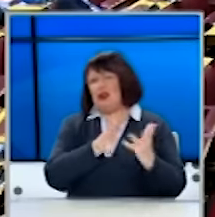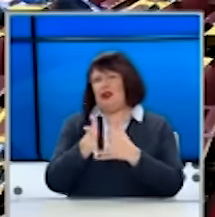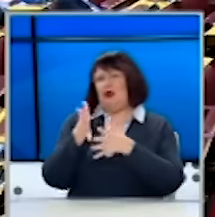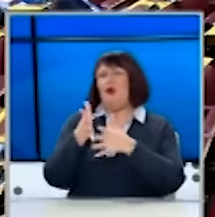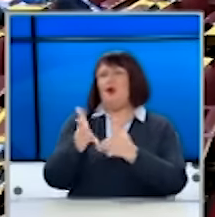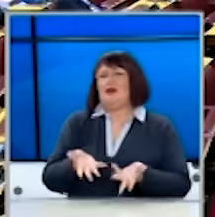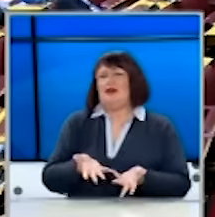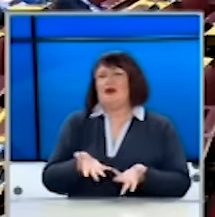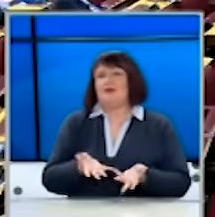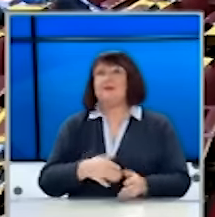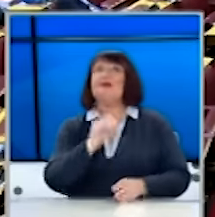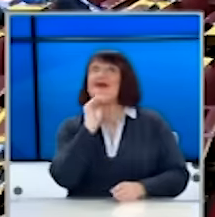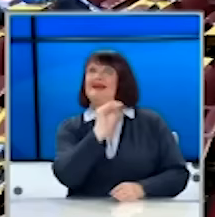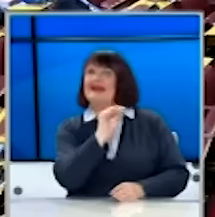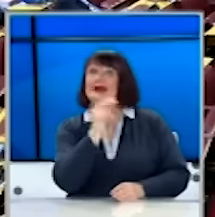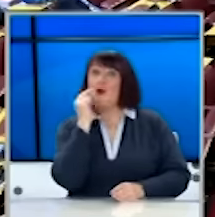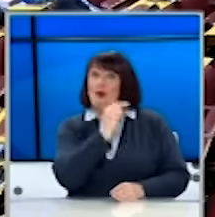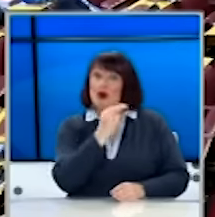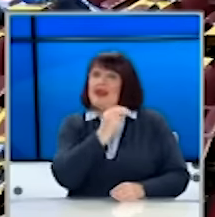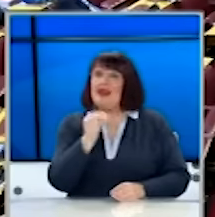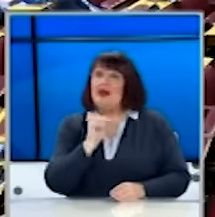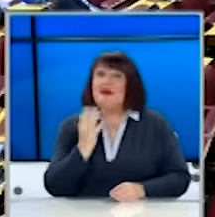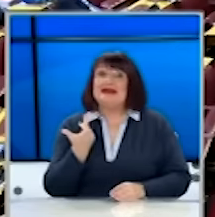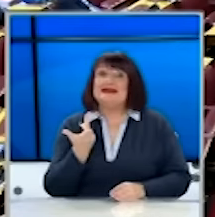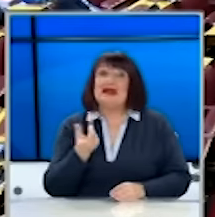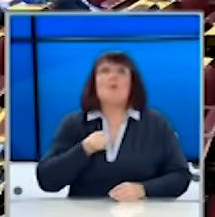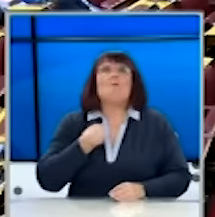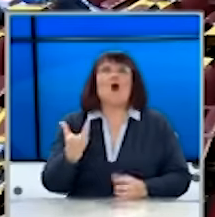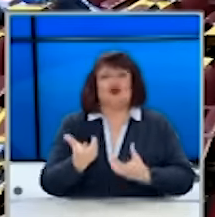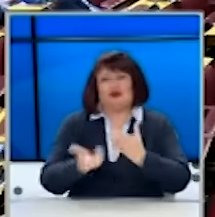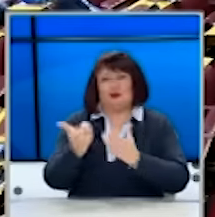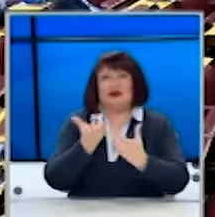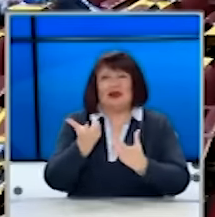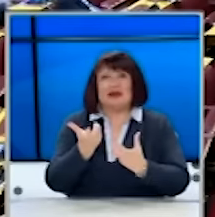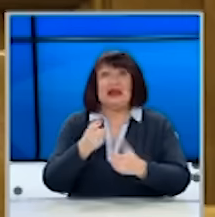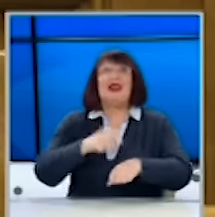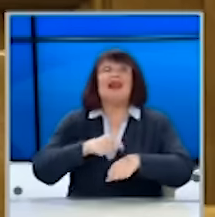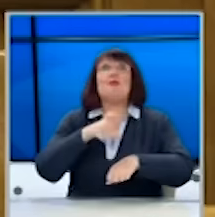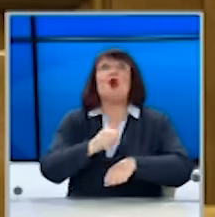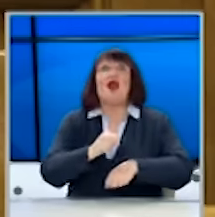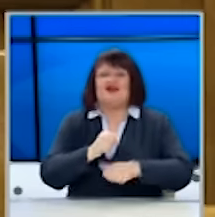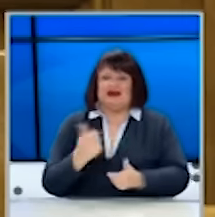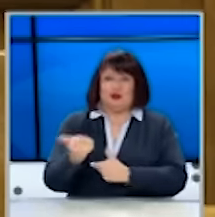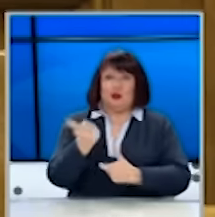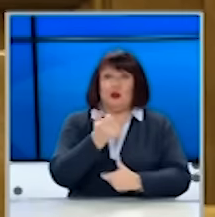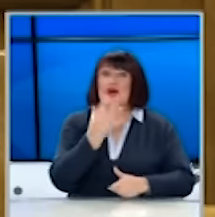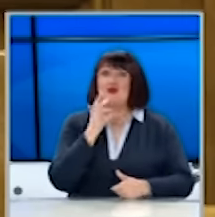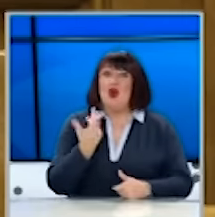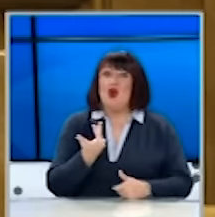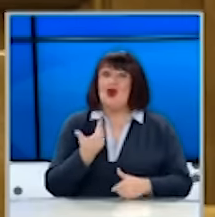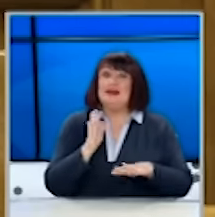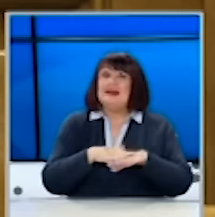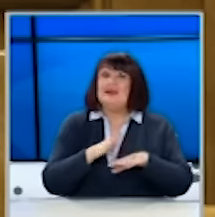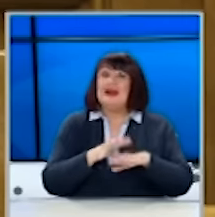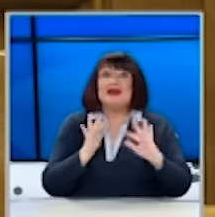ζήτημα, κύριε Μητσοτάκη, δεν είναι πόσες πυρκαγιές σας ξέφυγαν, είναι το γιατί ξέφυγαν